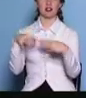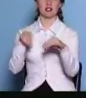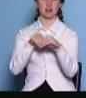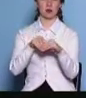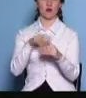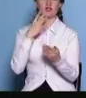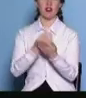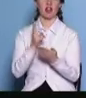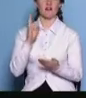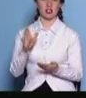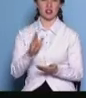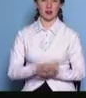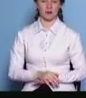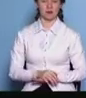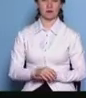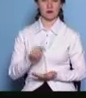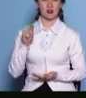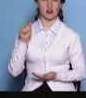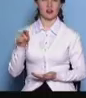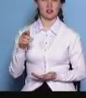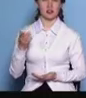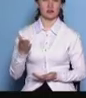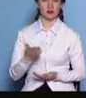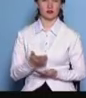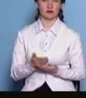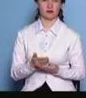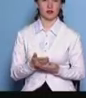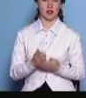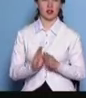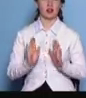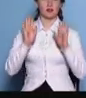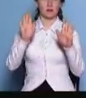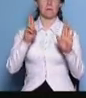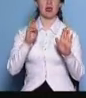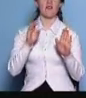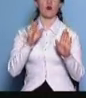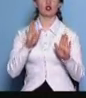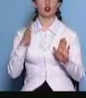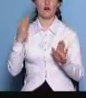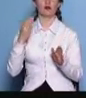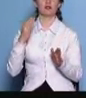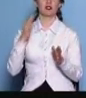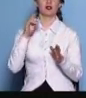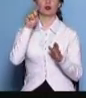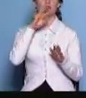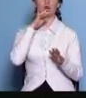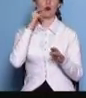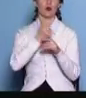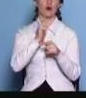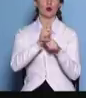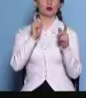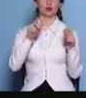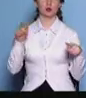своей квартире. Здесь Иван Корнеевич Копленко. Ушедший от нас не так давно, участник сталинградских событий,